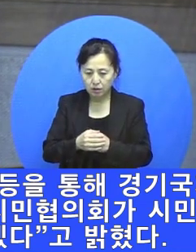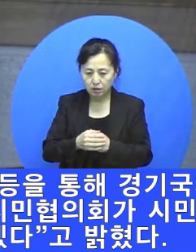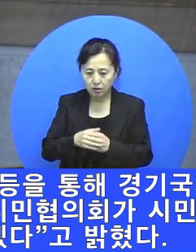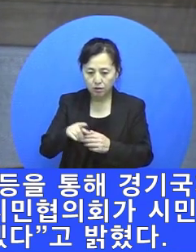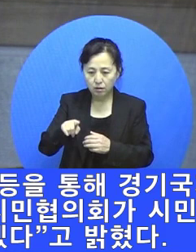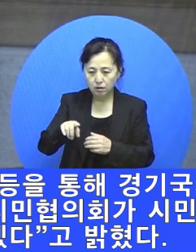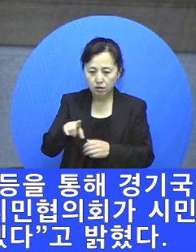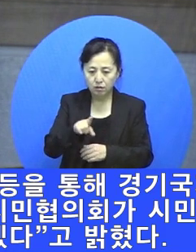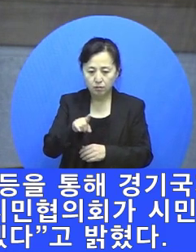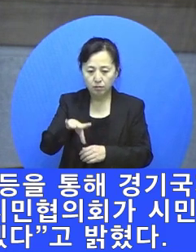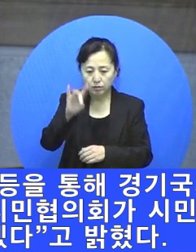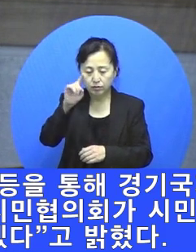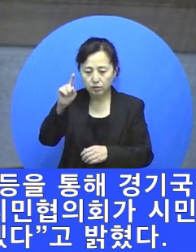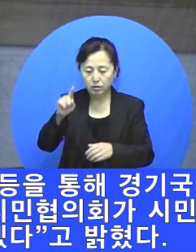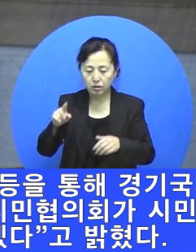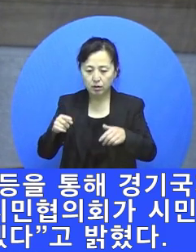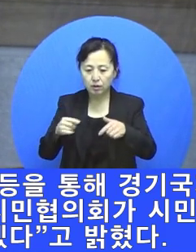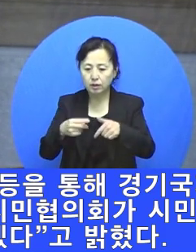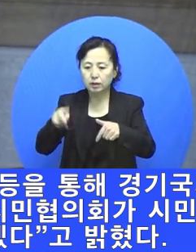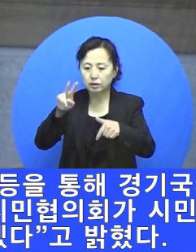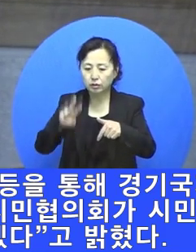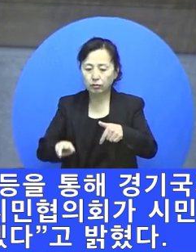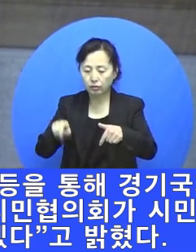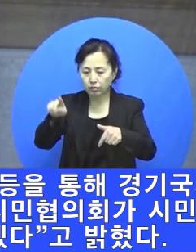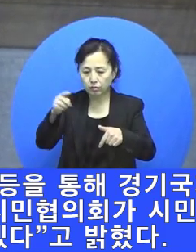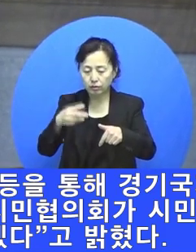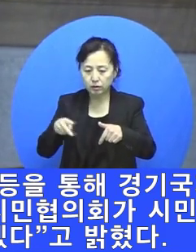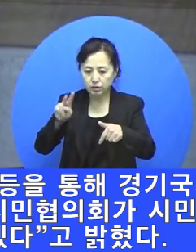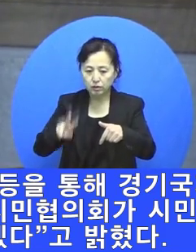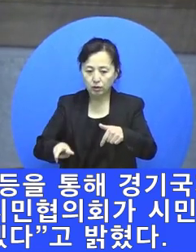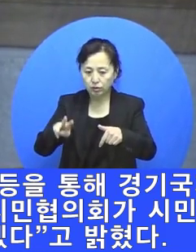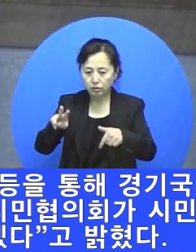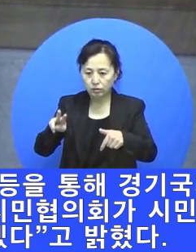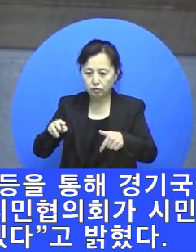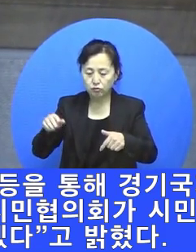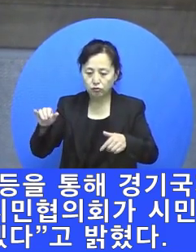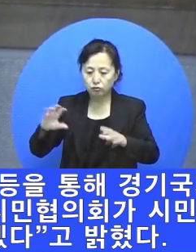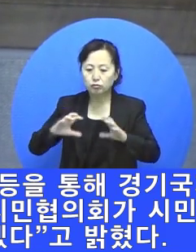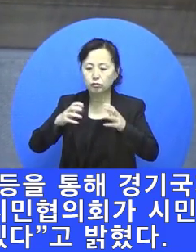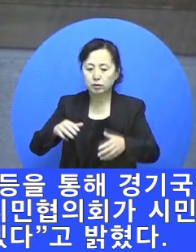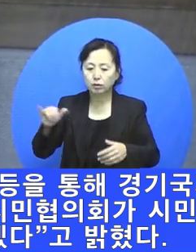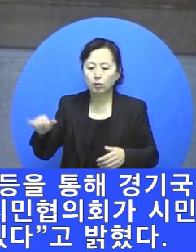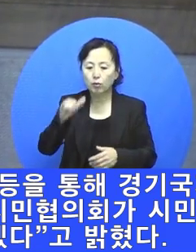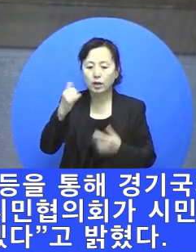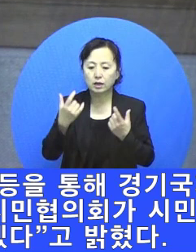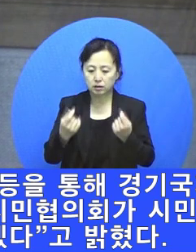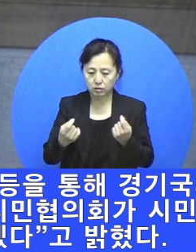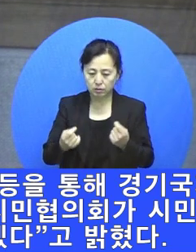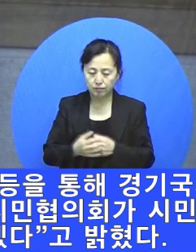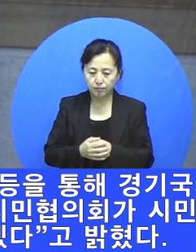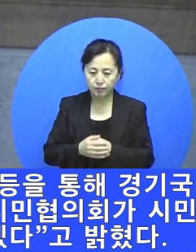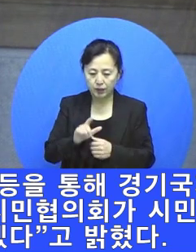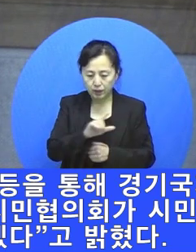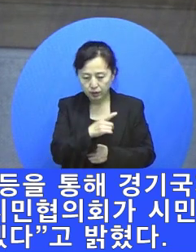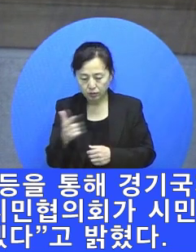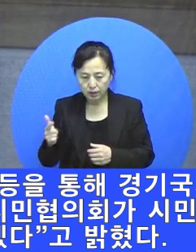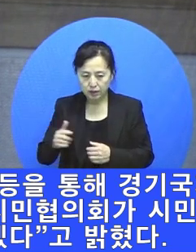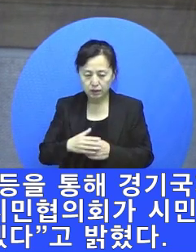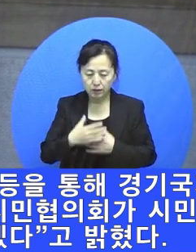많이 혜택을 받고 있습니다. 편리하게 이용하죠. 그런 여러 가지 점,